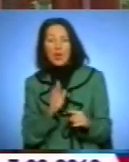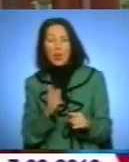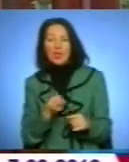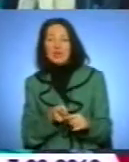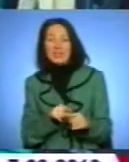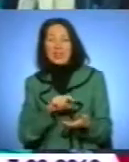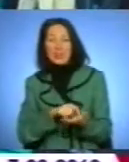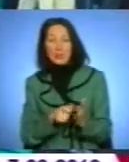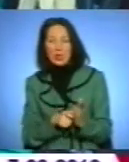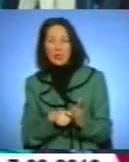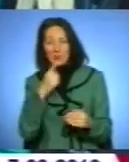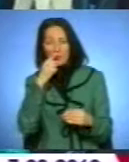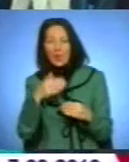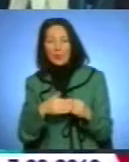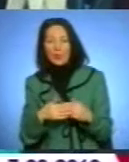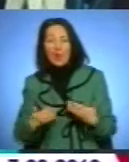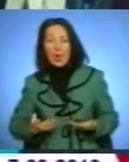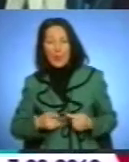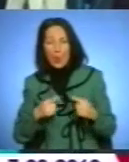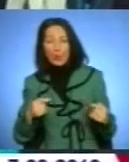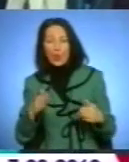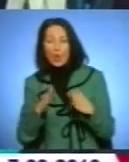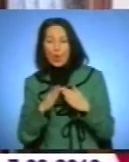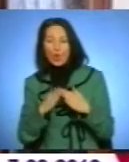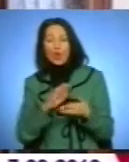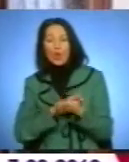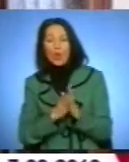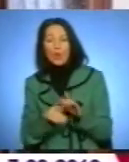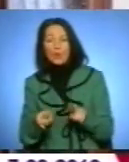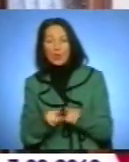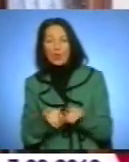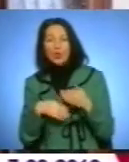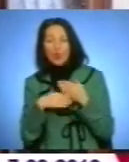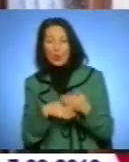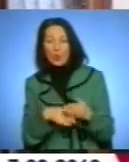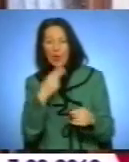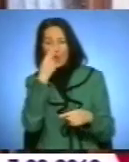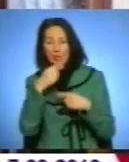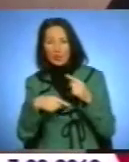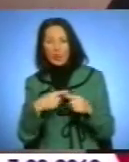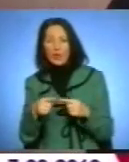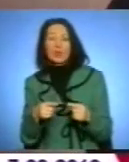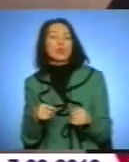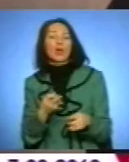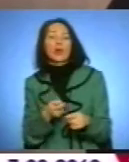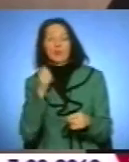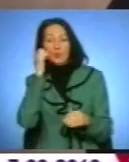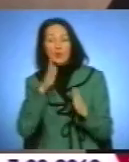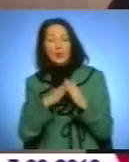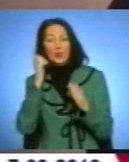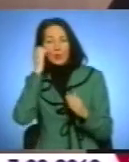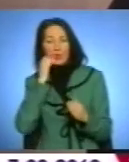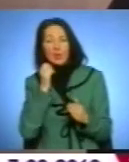тій кімнаті. Наближення побуту до домашніх умов теж допомагає адаптуватися у геріатричному центрі. Тому дехто доглядає за